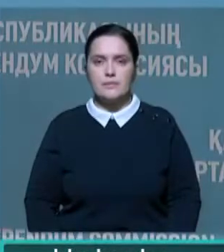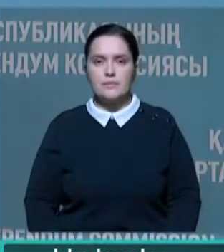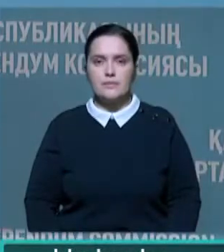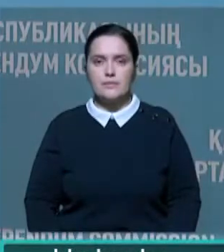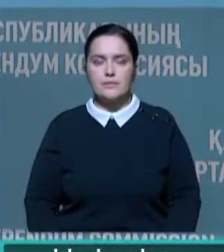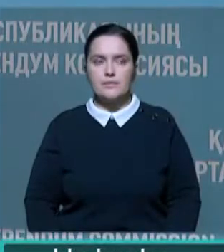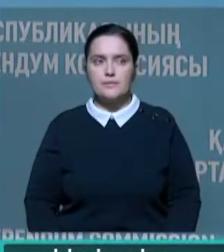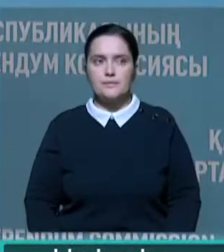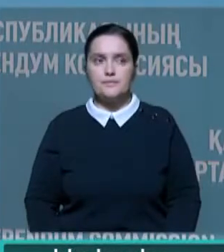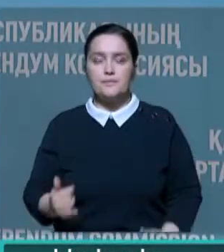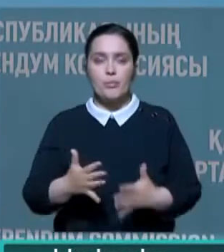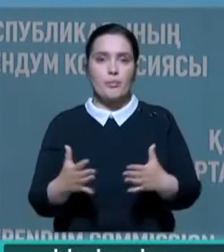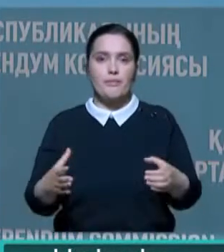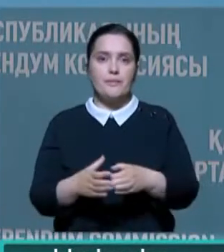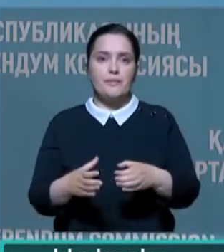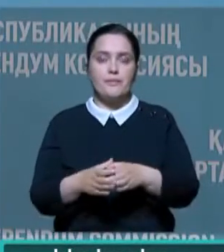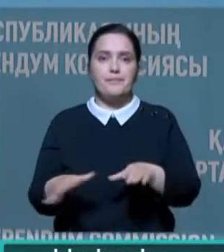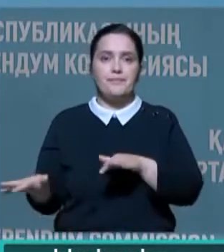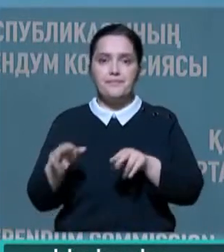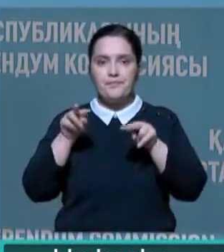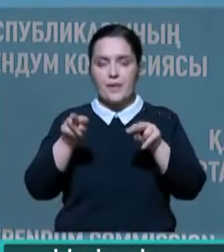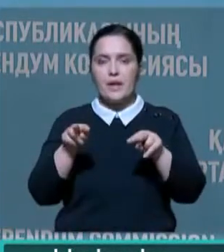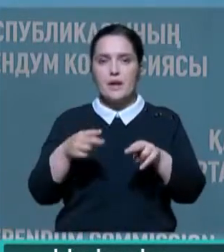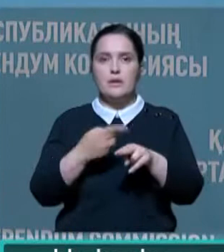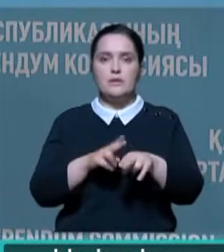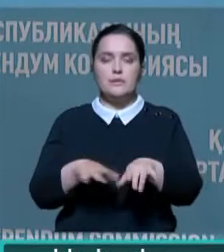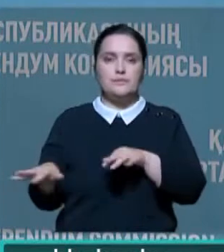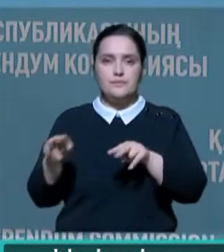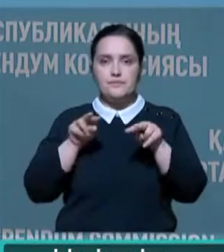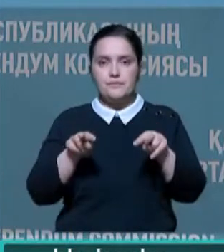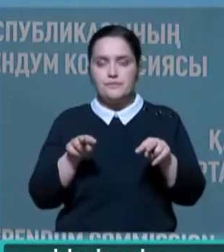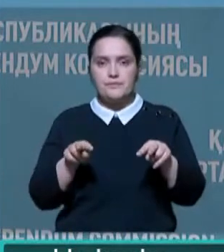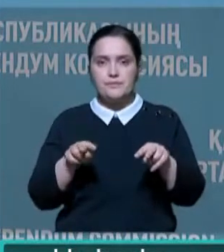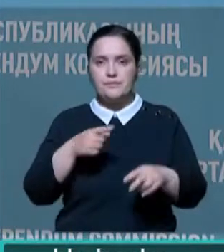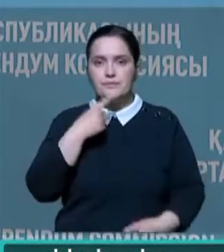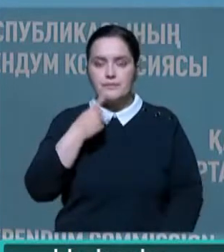У нас основной состав миссии наблюдателей. Вот эта миссия, как я уже тоже сказал,